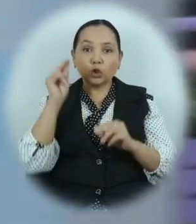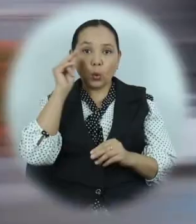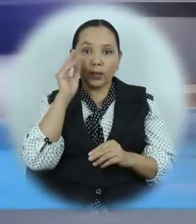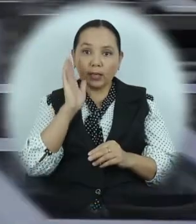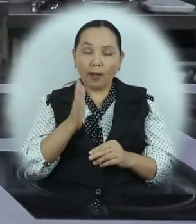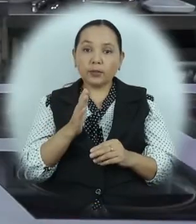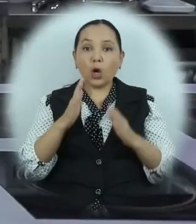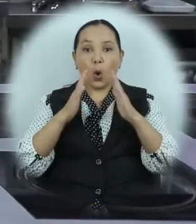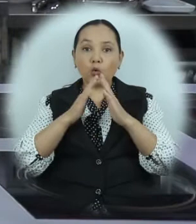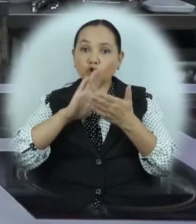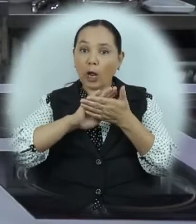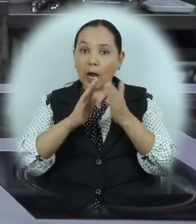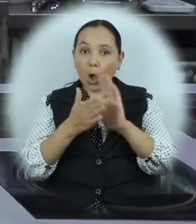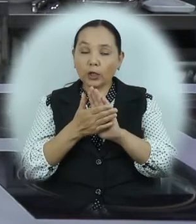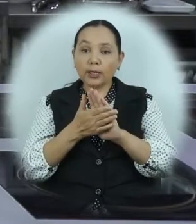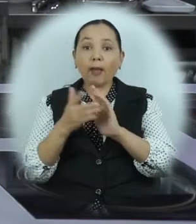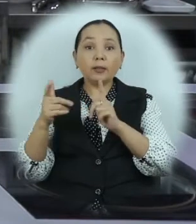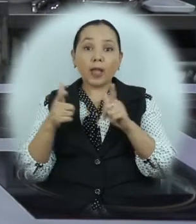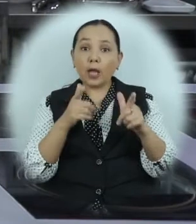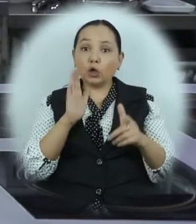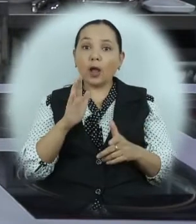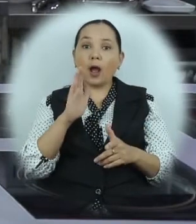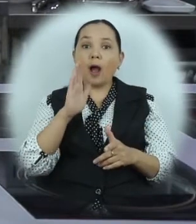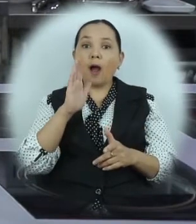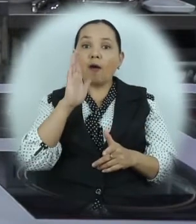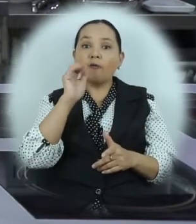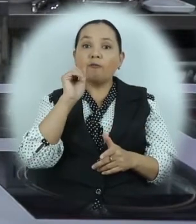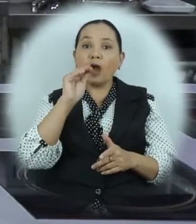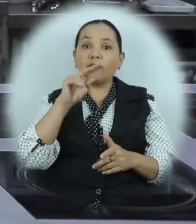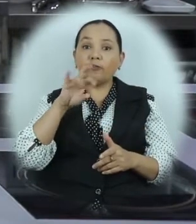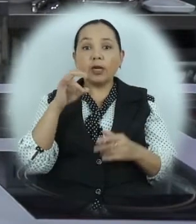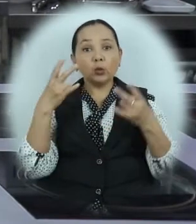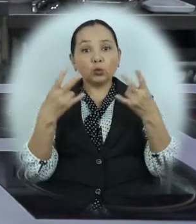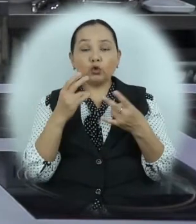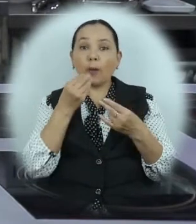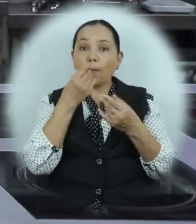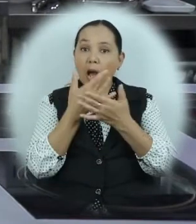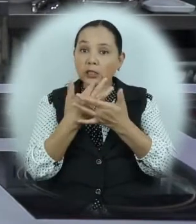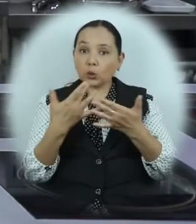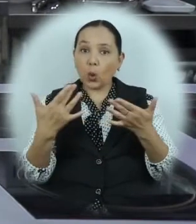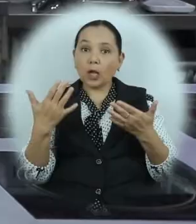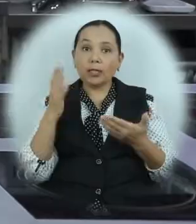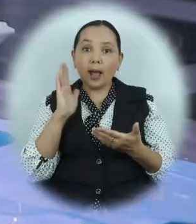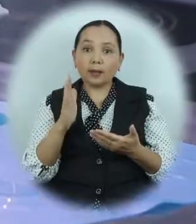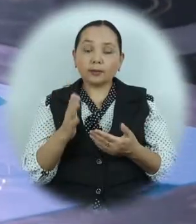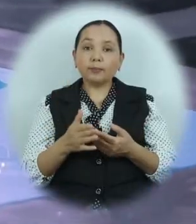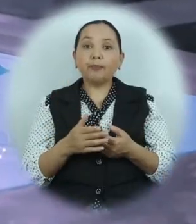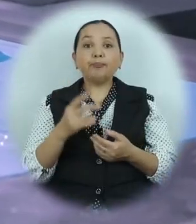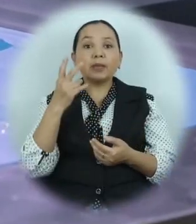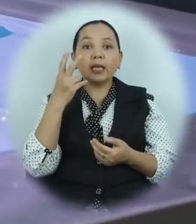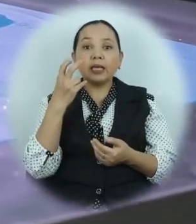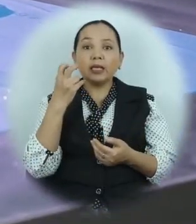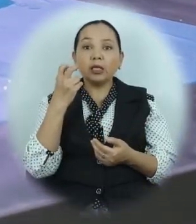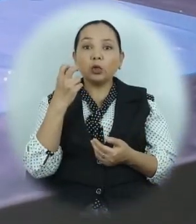o'rganamiz. Uy sharoitida tayyorlanadigan vafli uchun kerak bo'ladigan mahsulotlar: